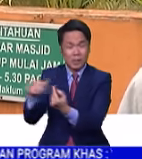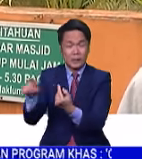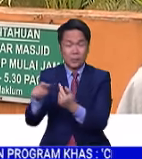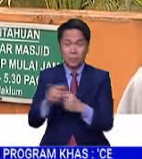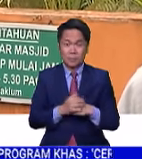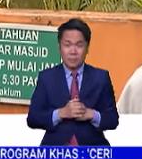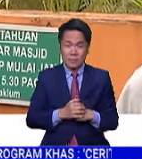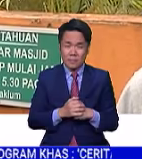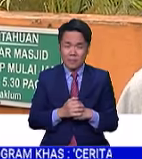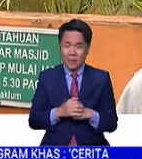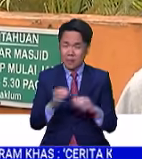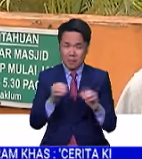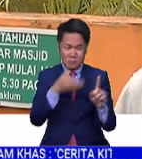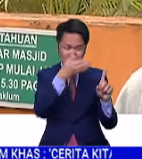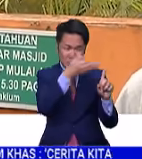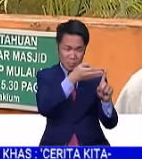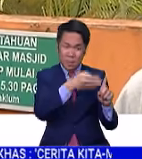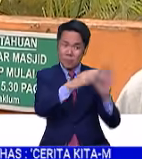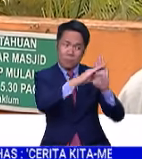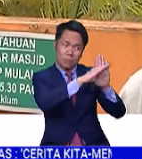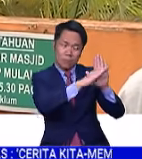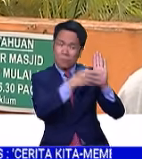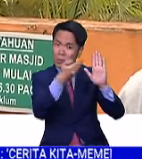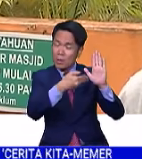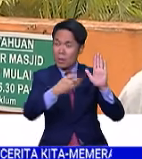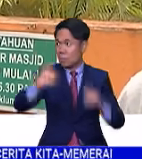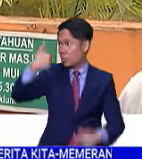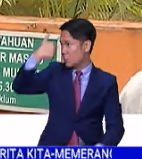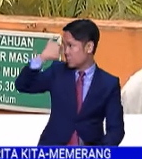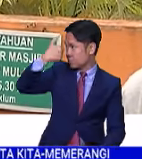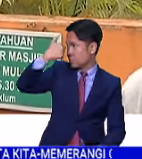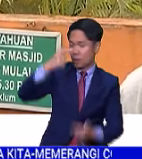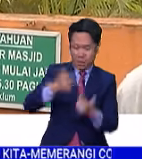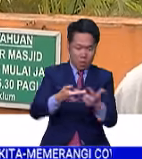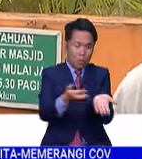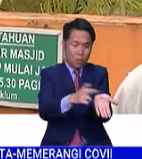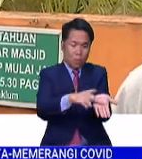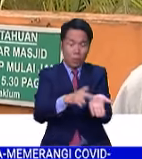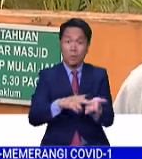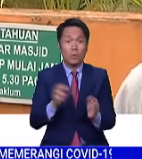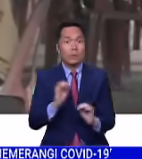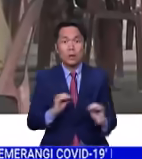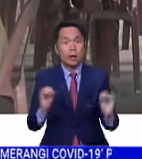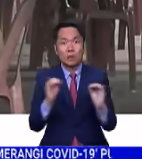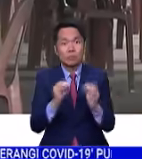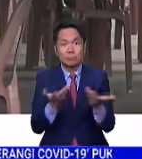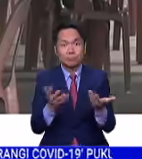menyediakan SOP yang sepatutnya lah, seperti pengimbas suhu, buku daftar dan sebagainya.